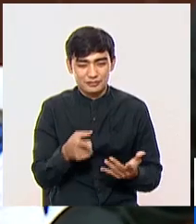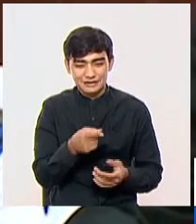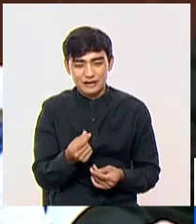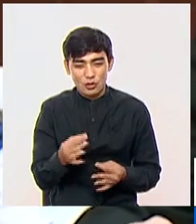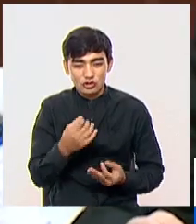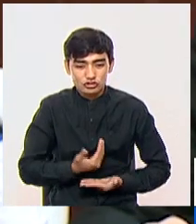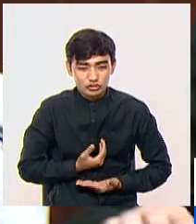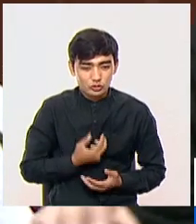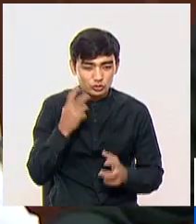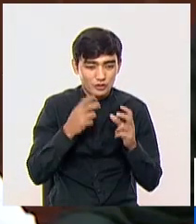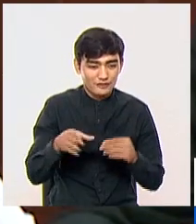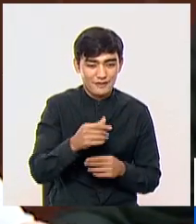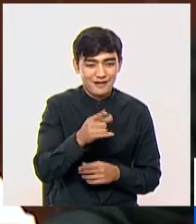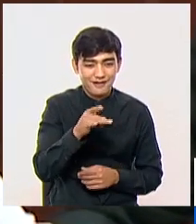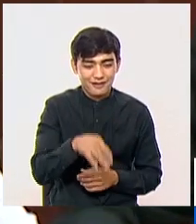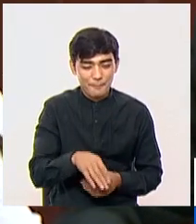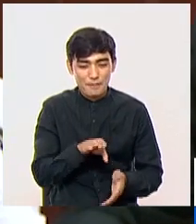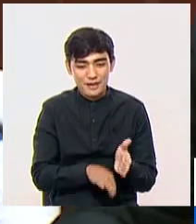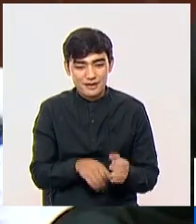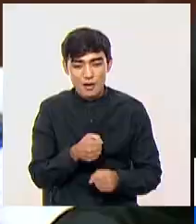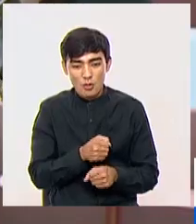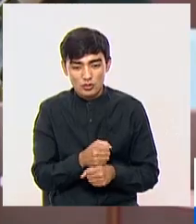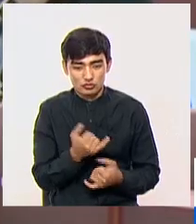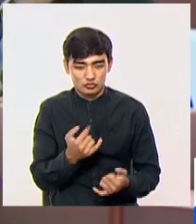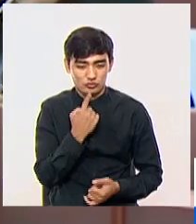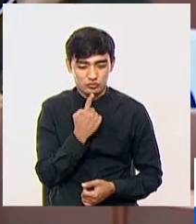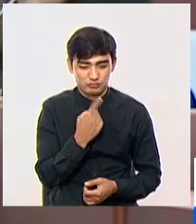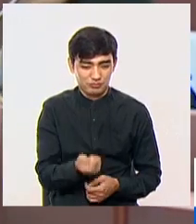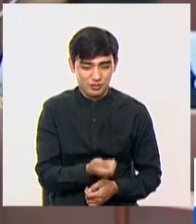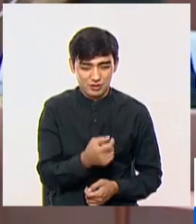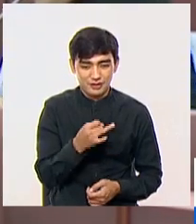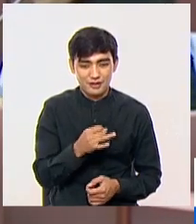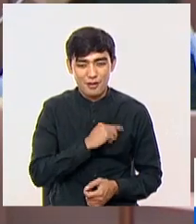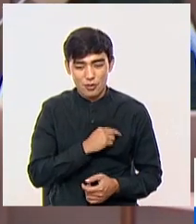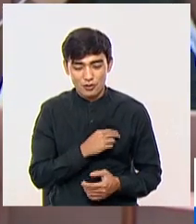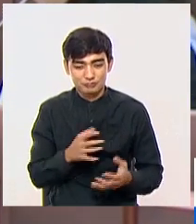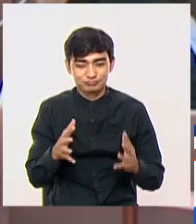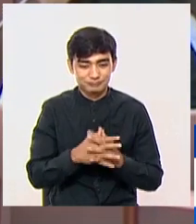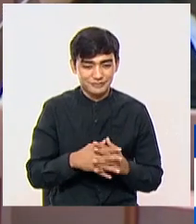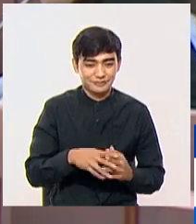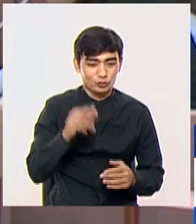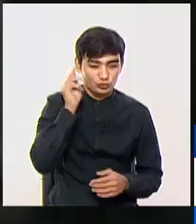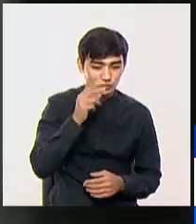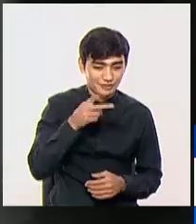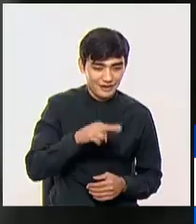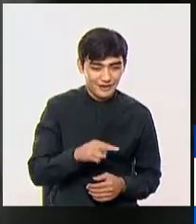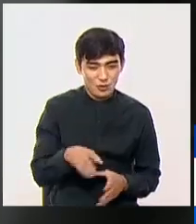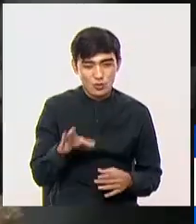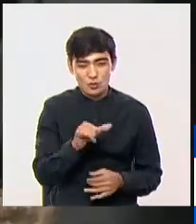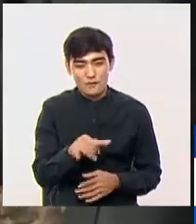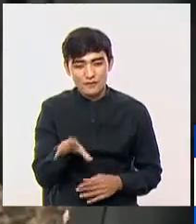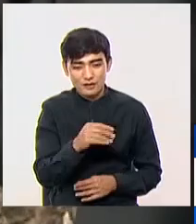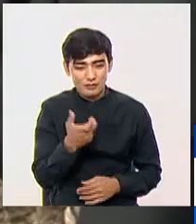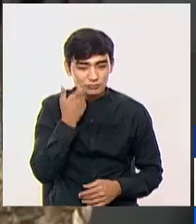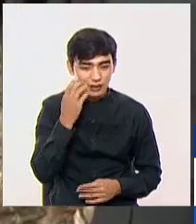деньги студентам-грантникам без подработки сегодня сложно, а совмещать работу и учебу на дневном отделении получается не у всех.